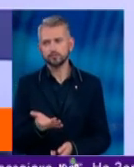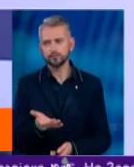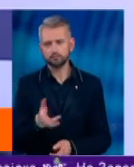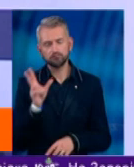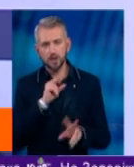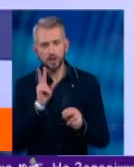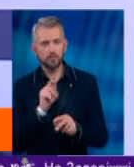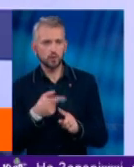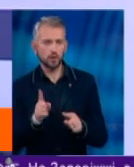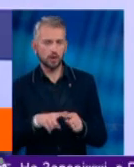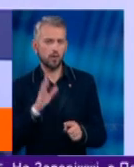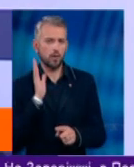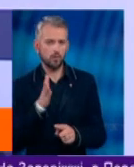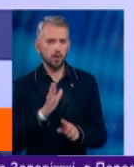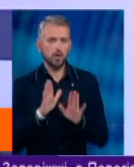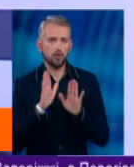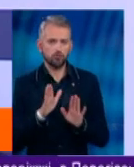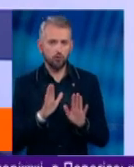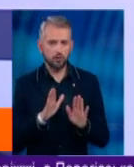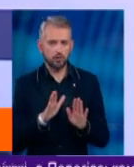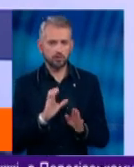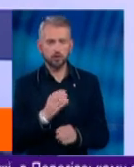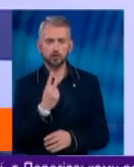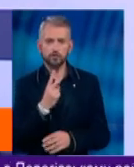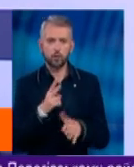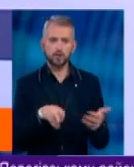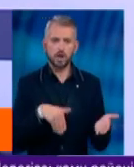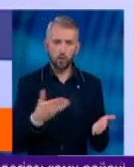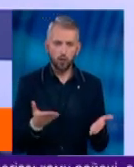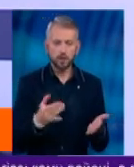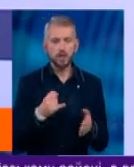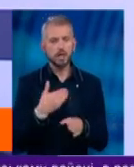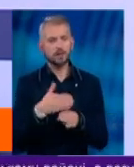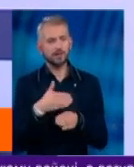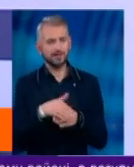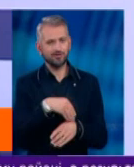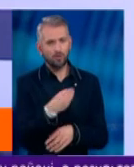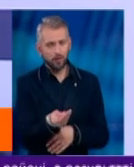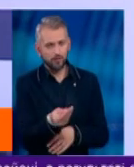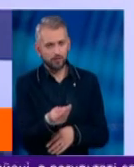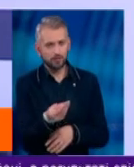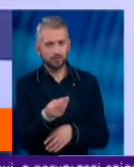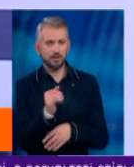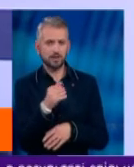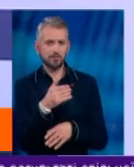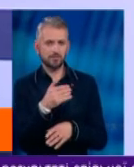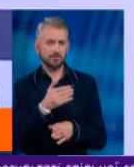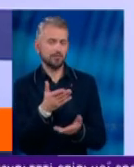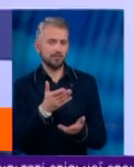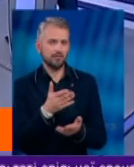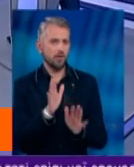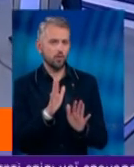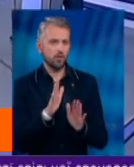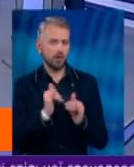надеемся, что это будет только, скажем, с двух сторон и кредиторов, и кредитных институтов только